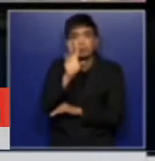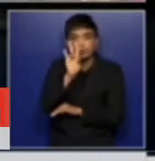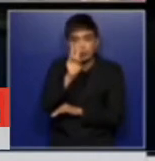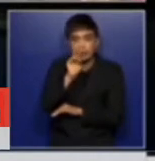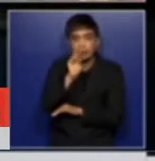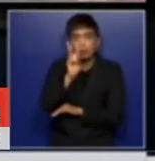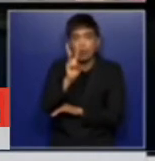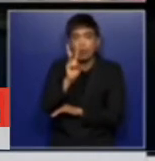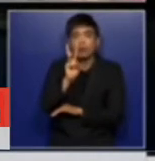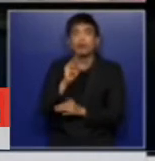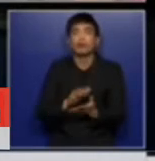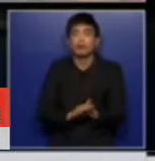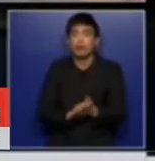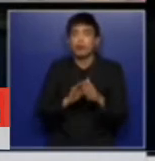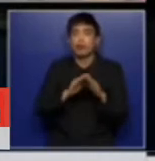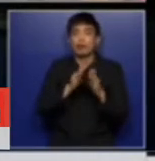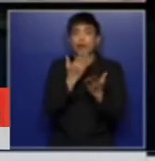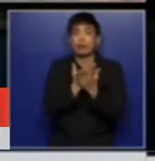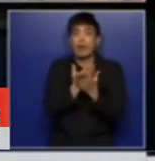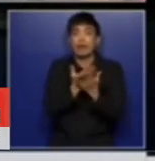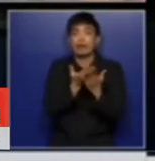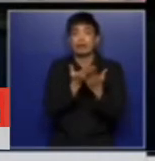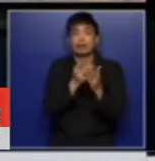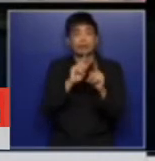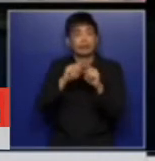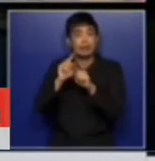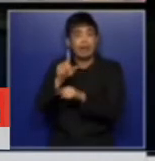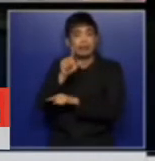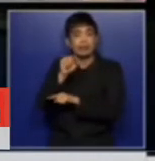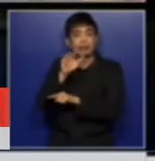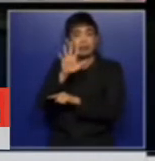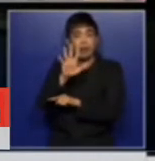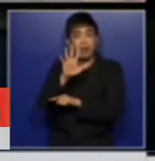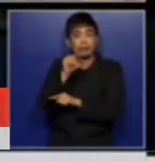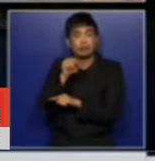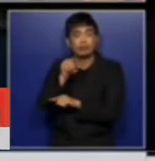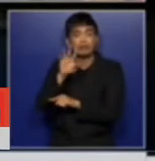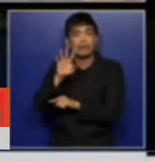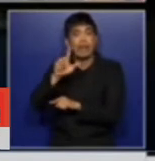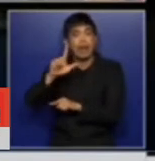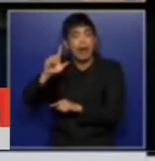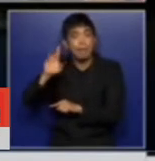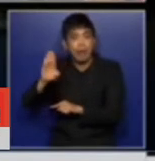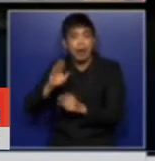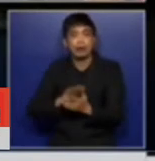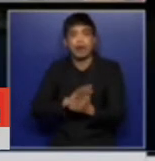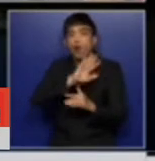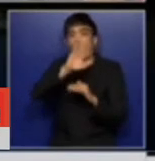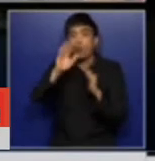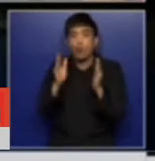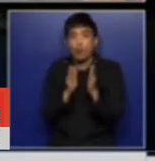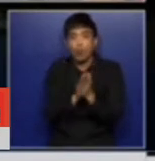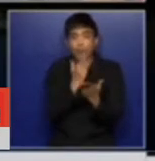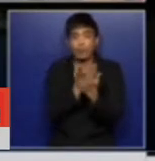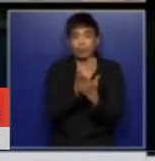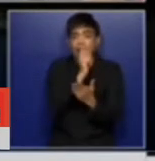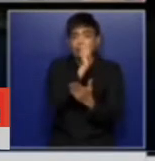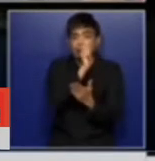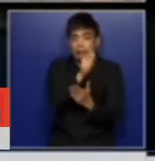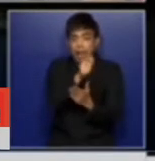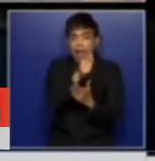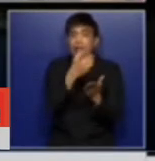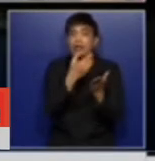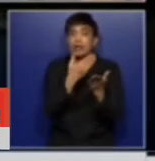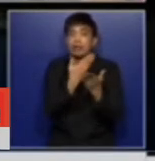ครับ 20.5% มีเพียง 6.74 แสนล้านบาทนะครับรวมกับรายจ่ายชำระคืนต้นเงิน